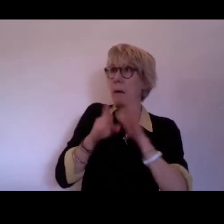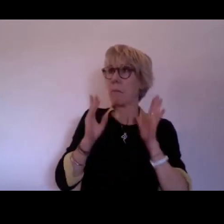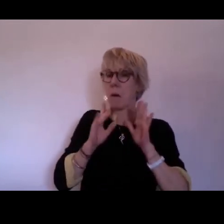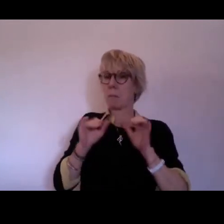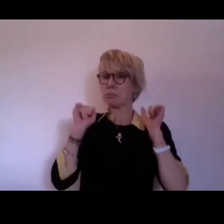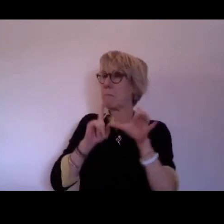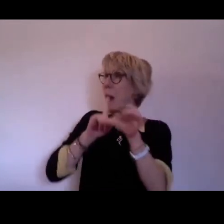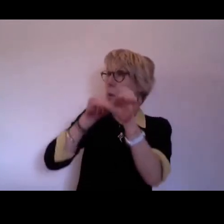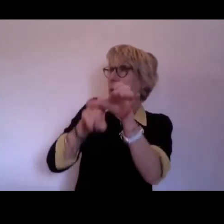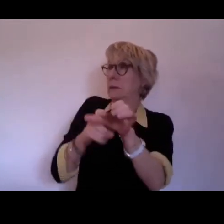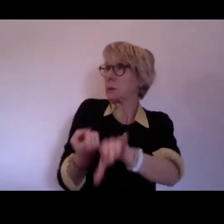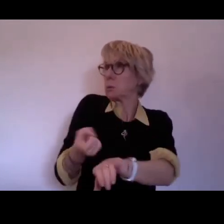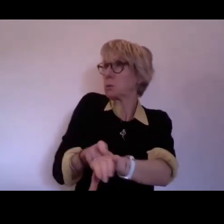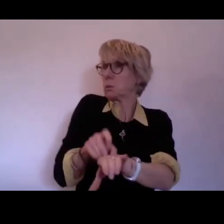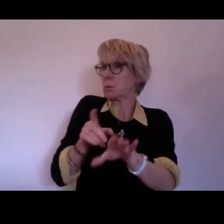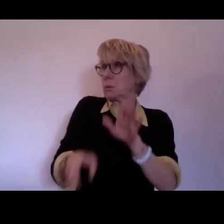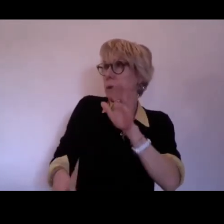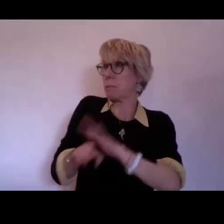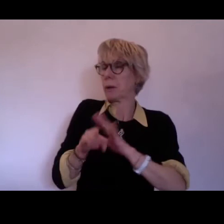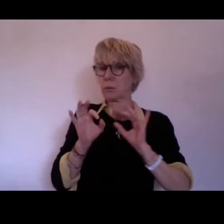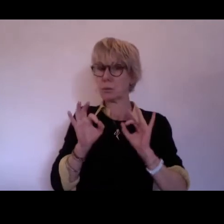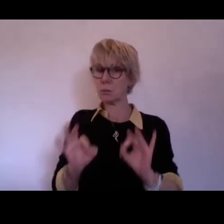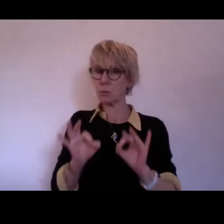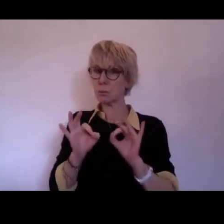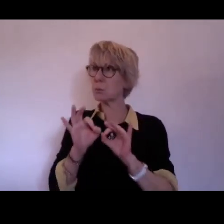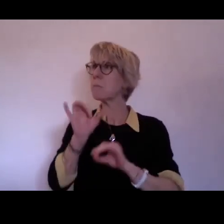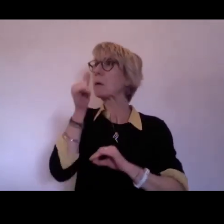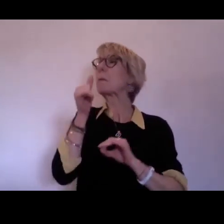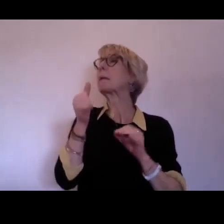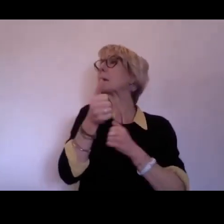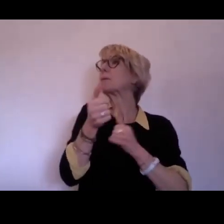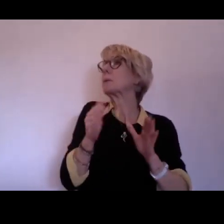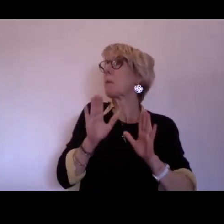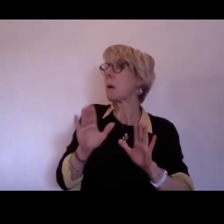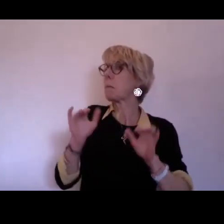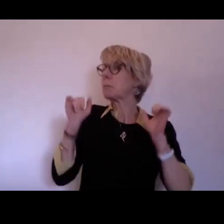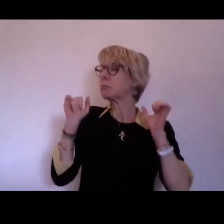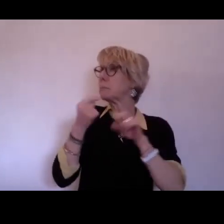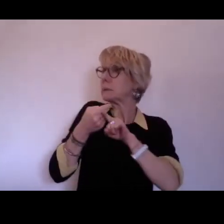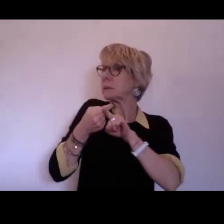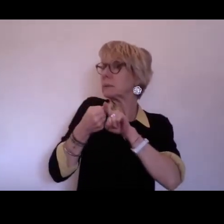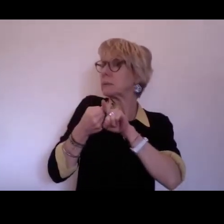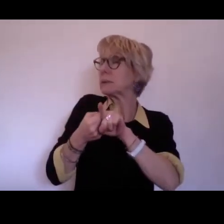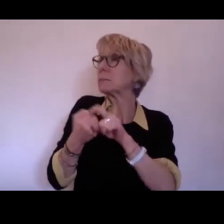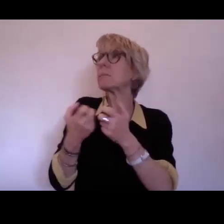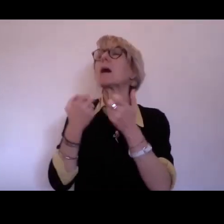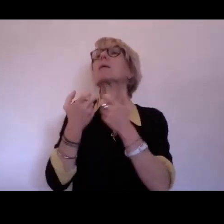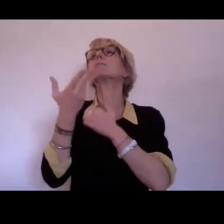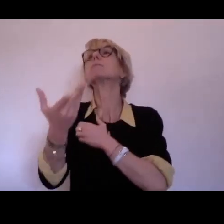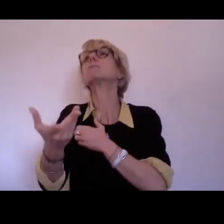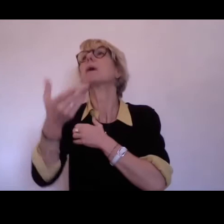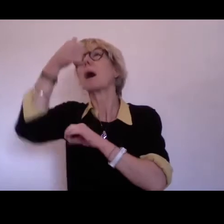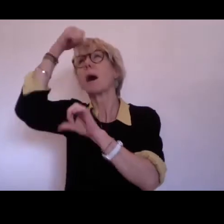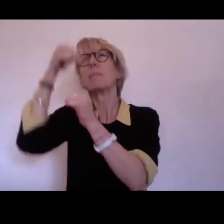tout de suite au démarrage du premier confinement. J'y suis arrivée petit à petit. Par exemple, il y avait un